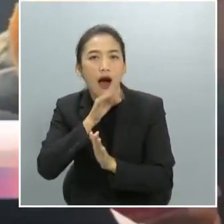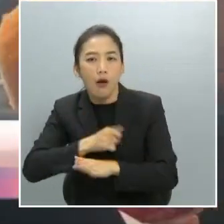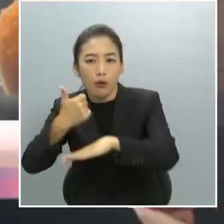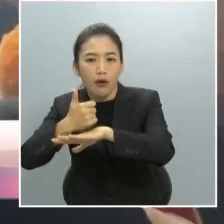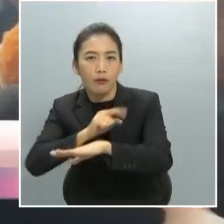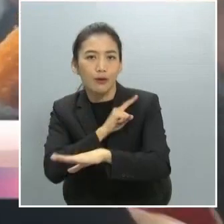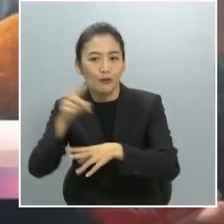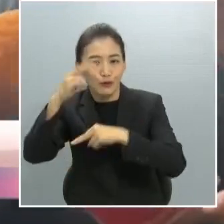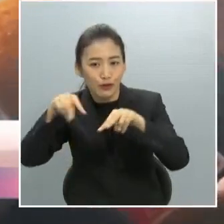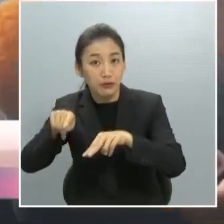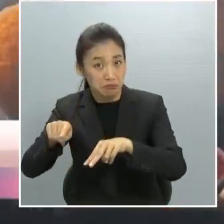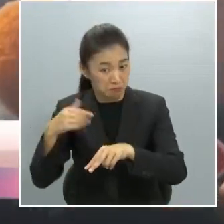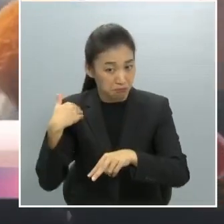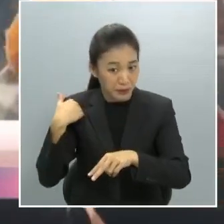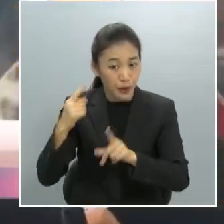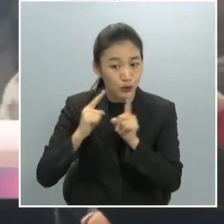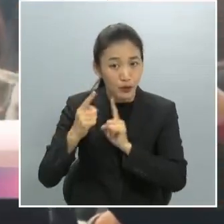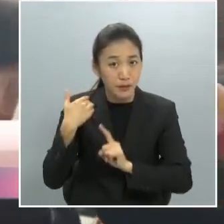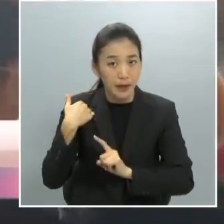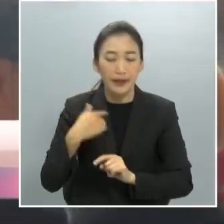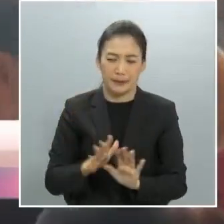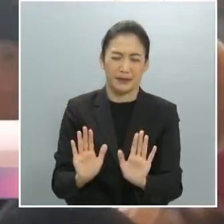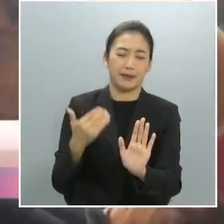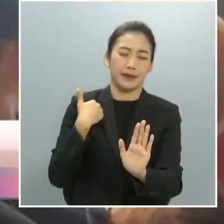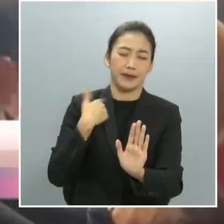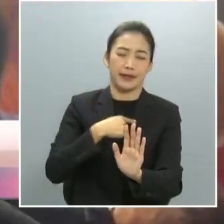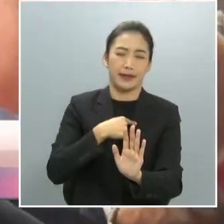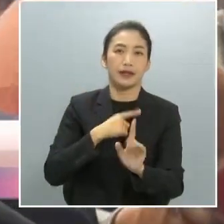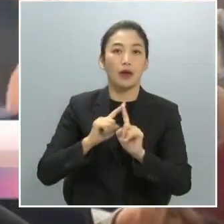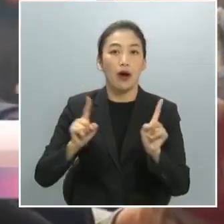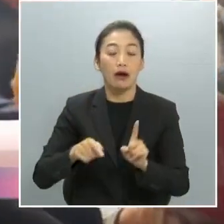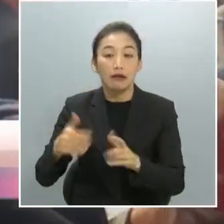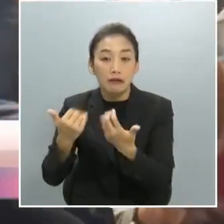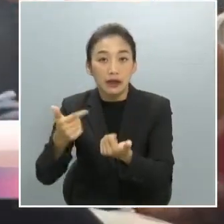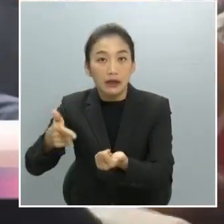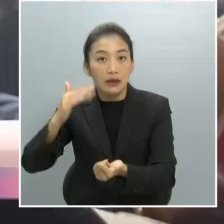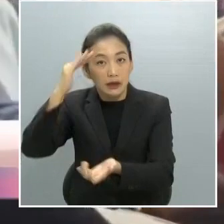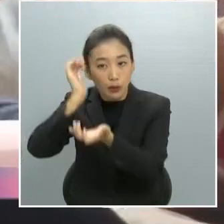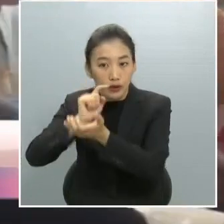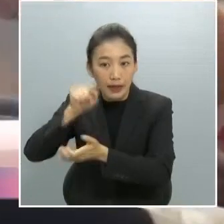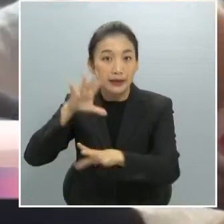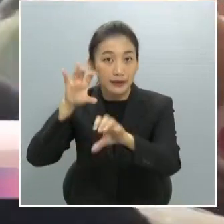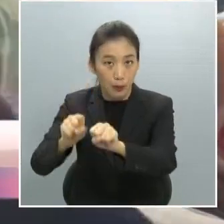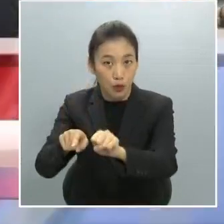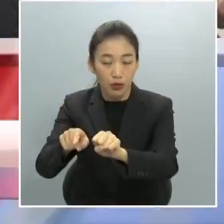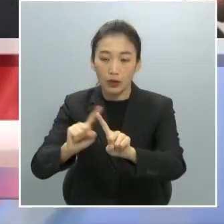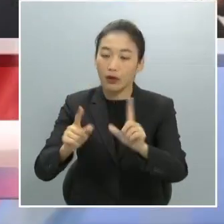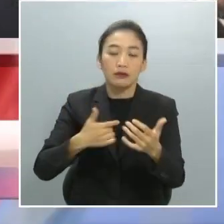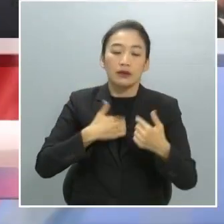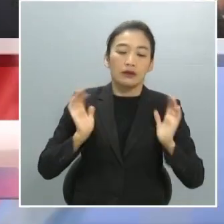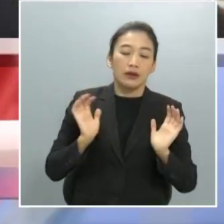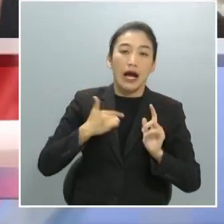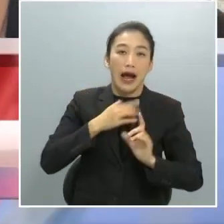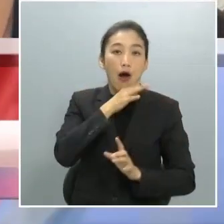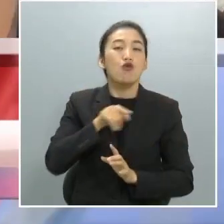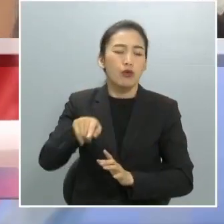ริ่มออกหมายจับ อ๋อครับอันนั้นเป็นเรื่องเก่าผมไม่ได้ติดตามว่าเป็นอะไรบ้างนะคร ับ แต่ติดต่อกันได้